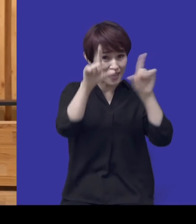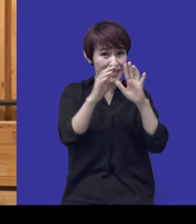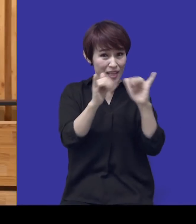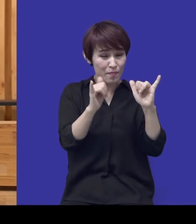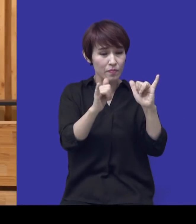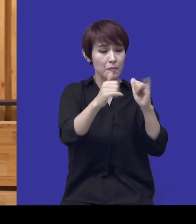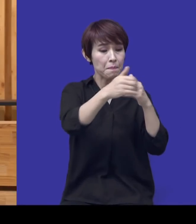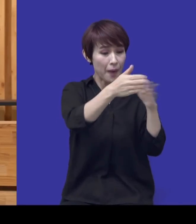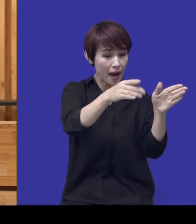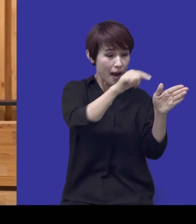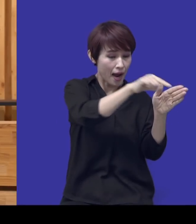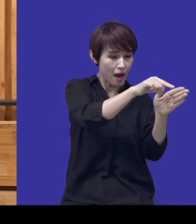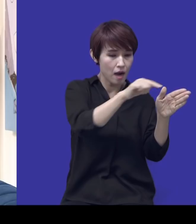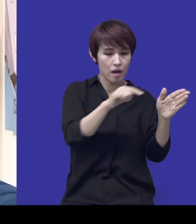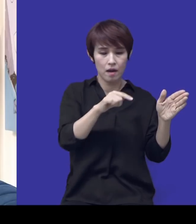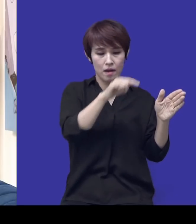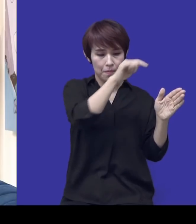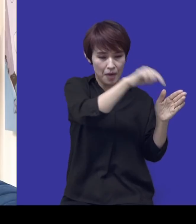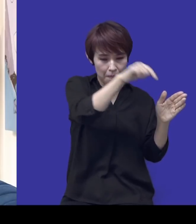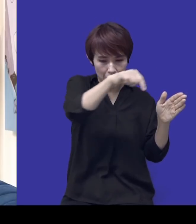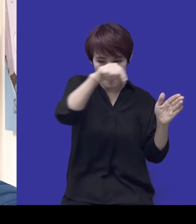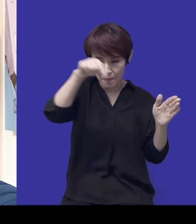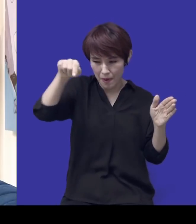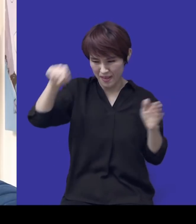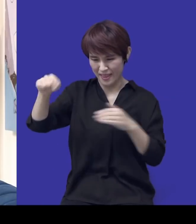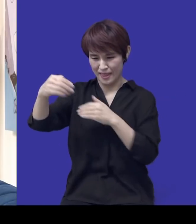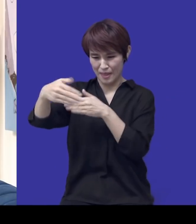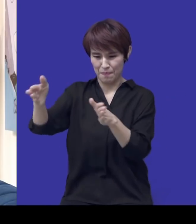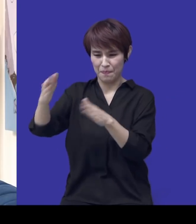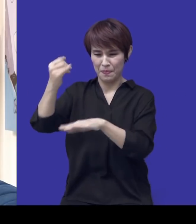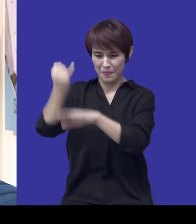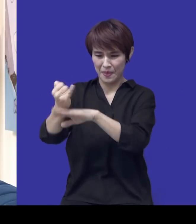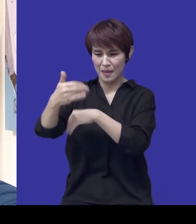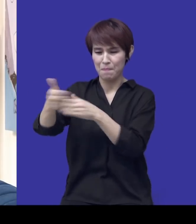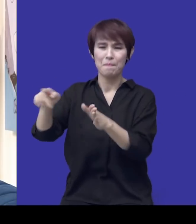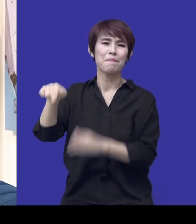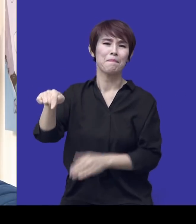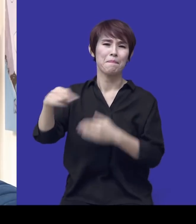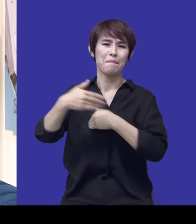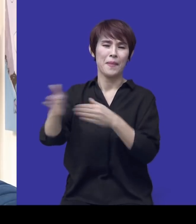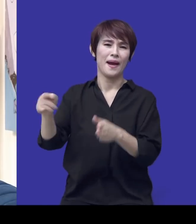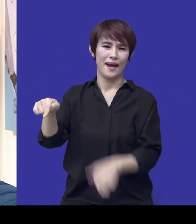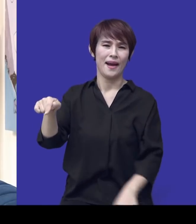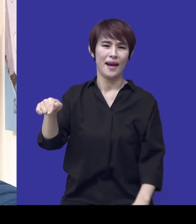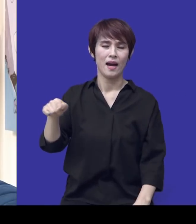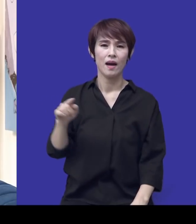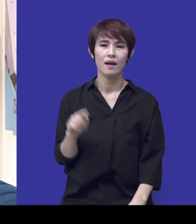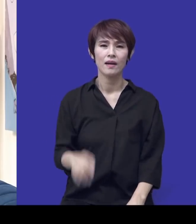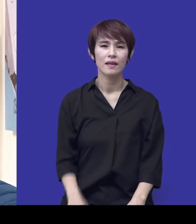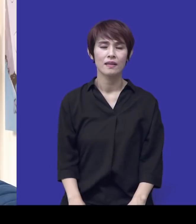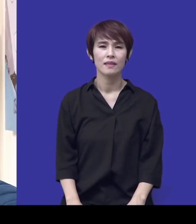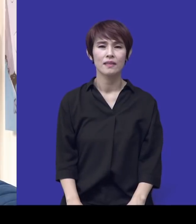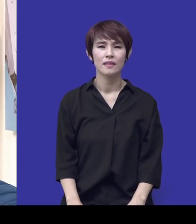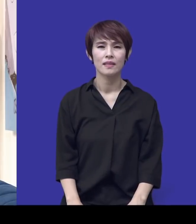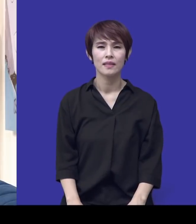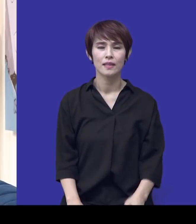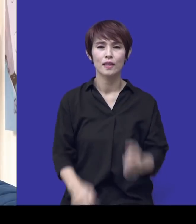다 지나야 제 방이 있었는데 하루는 그 땡스기빙 데이였어요. 네네.